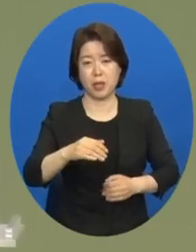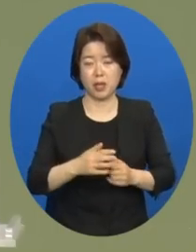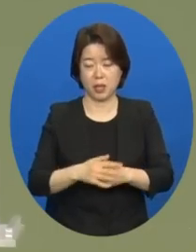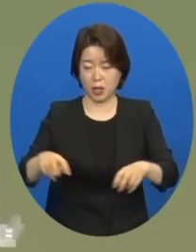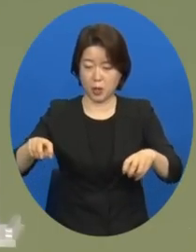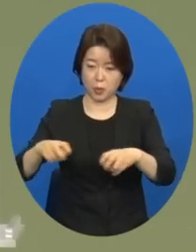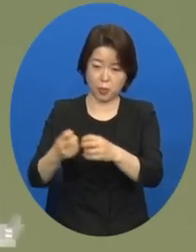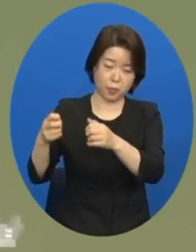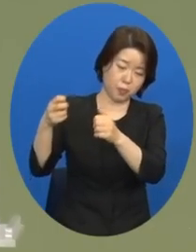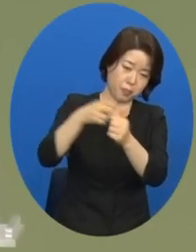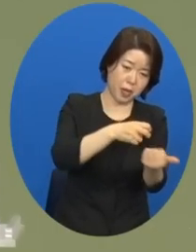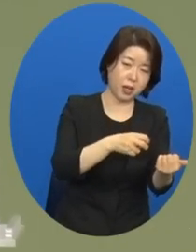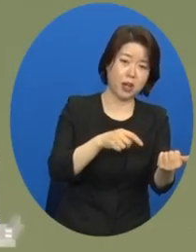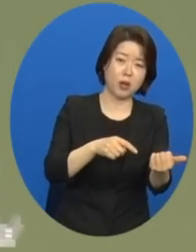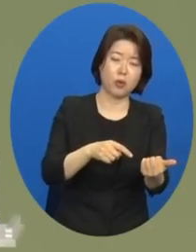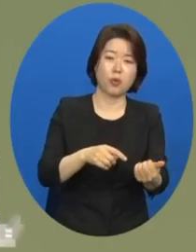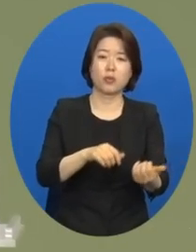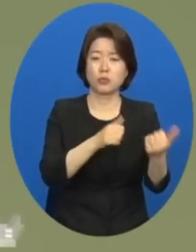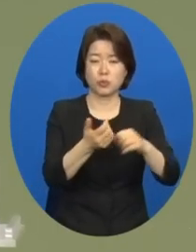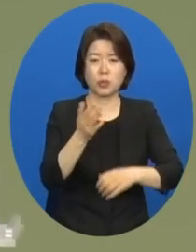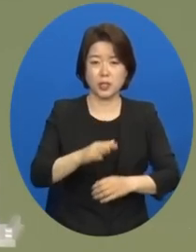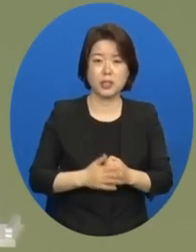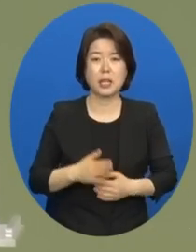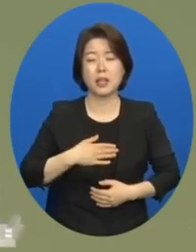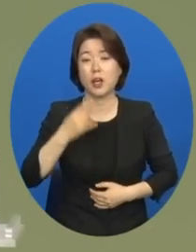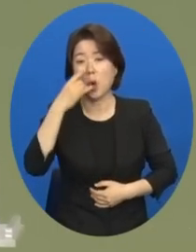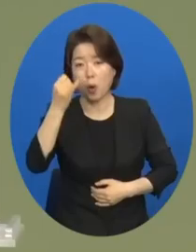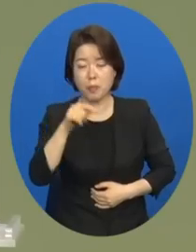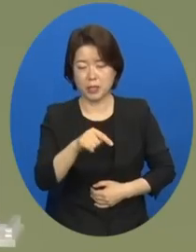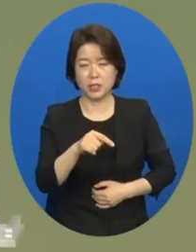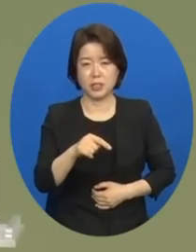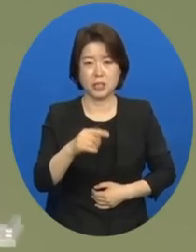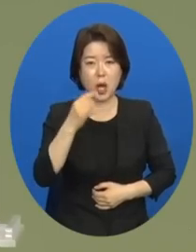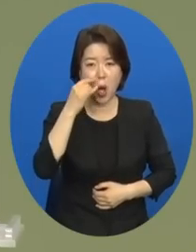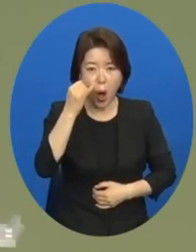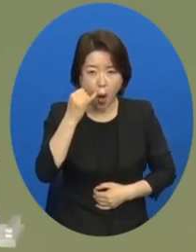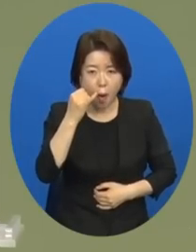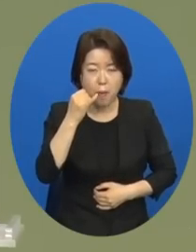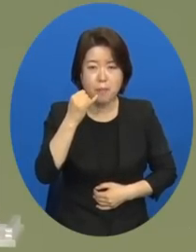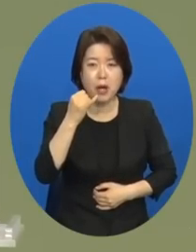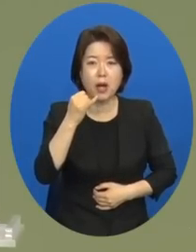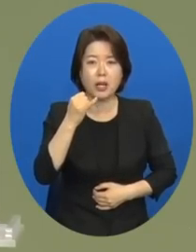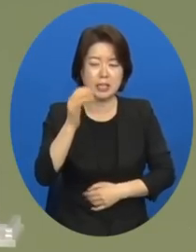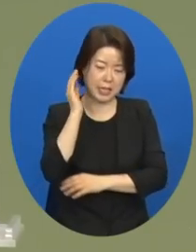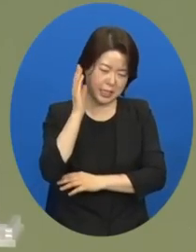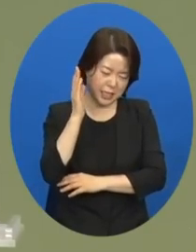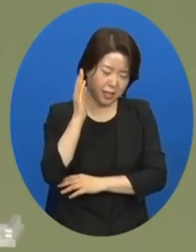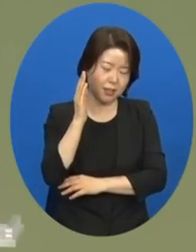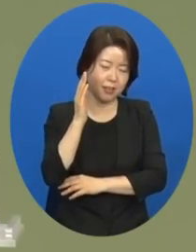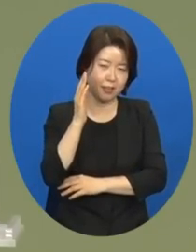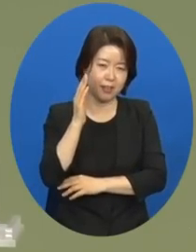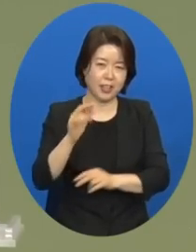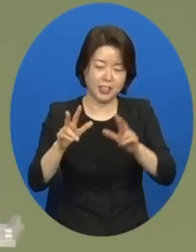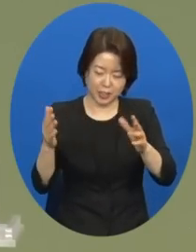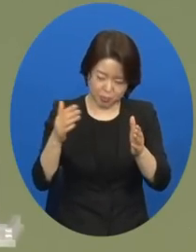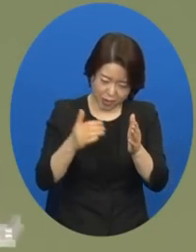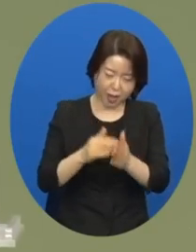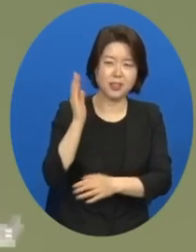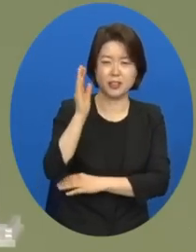교통사고로 그 자리에 돌아가셨는데 우리 어머니 또한 제가 날마다의 엄마 얘기를 할 줄 어찌 상상이나